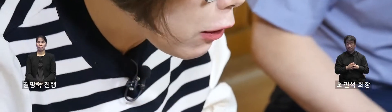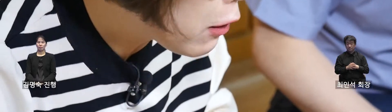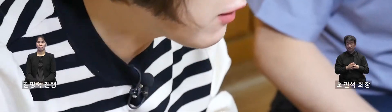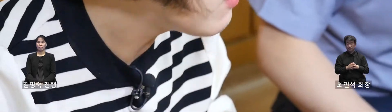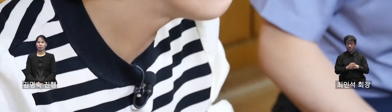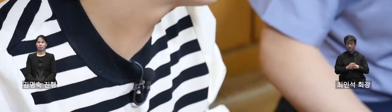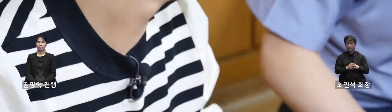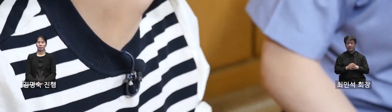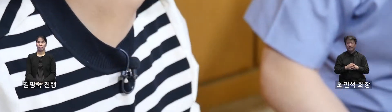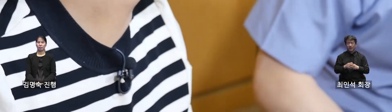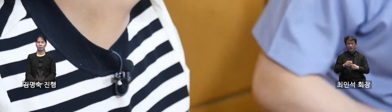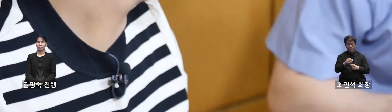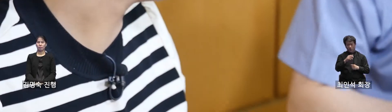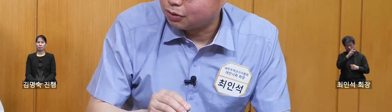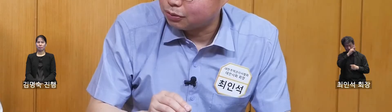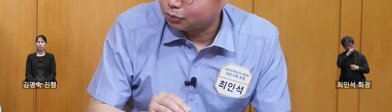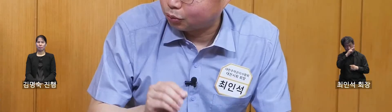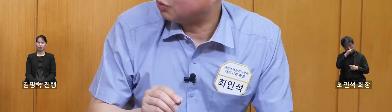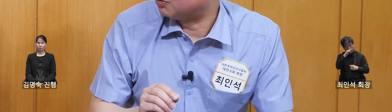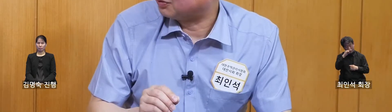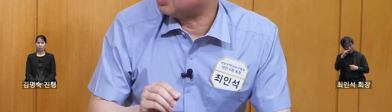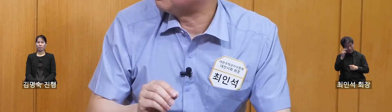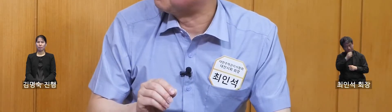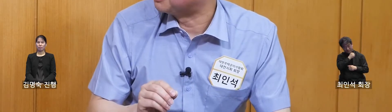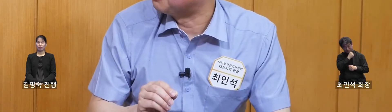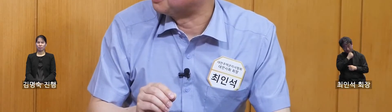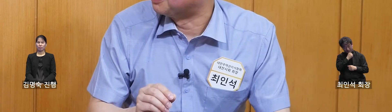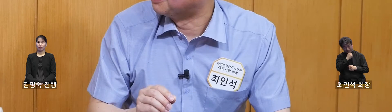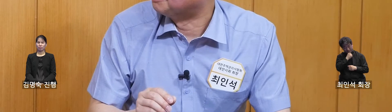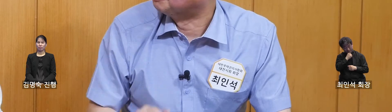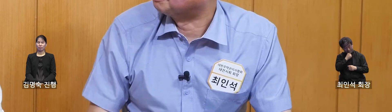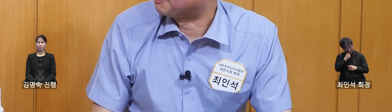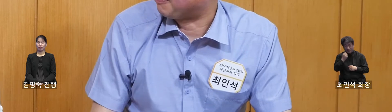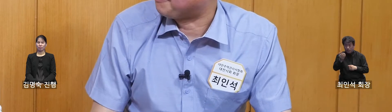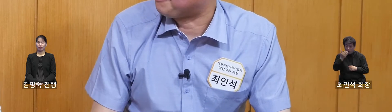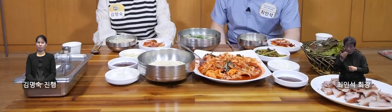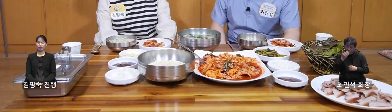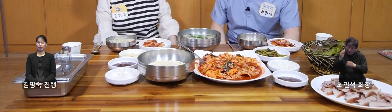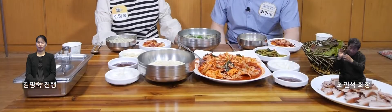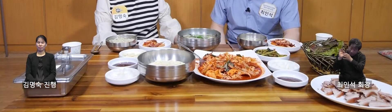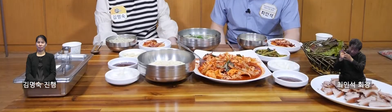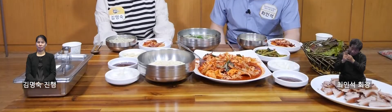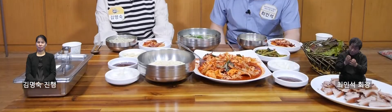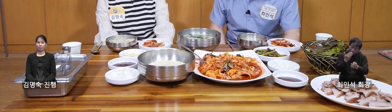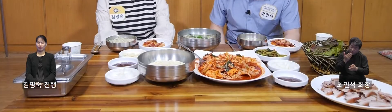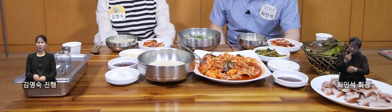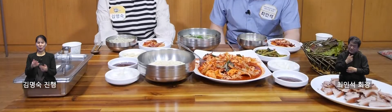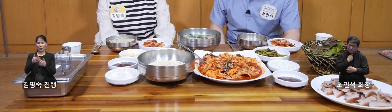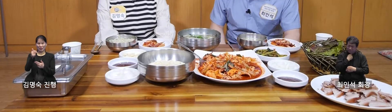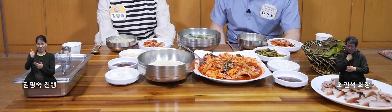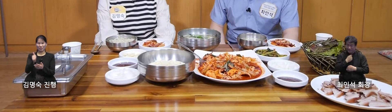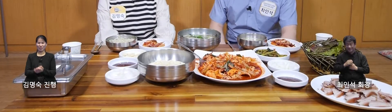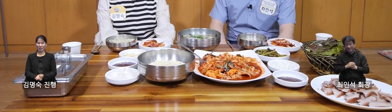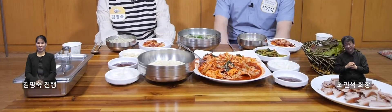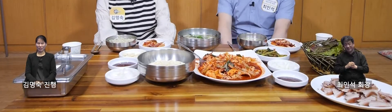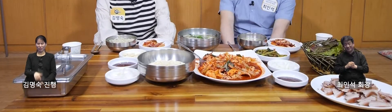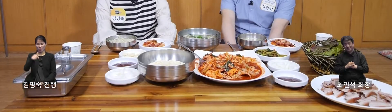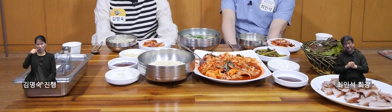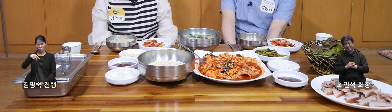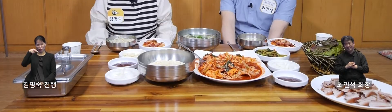아주 구수하니 아주 그냥 먹어도 또 땡기는 맛입니다. 우리 회장님처럼 구수.